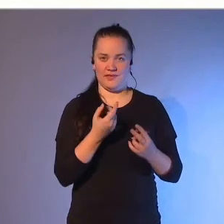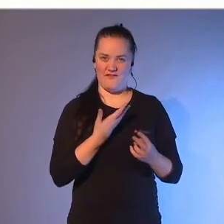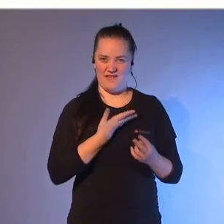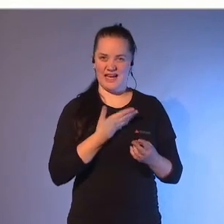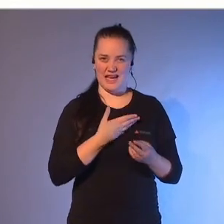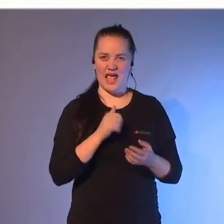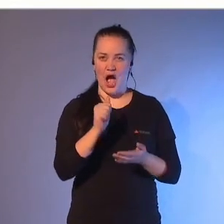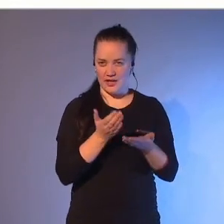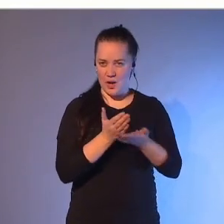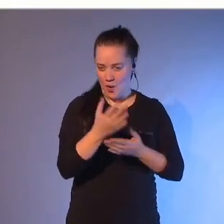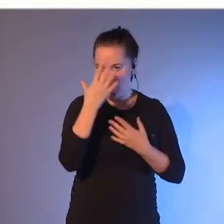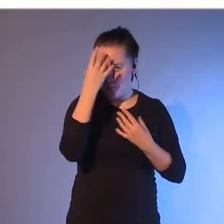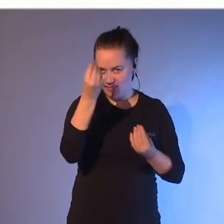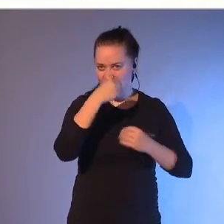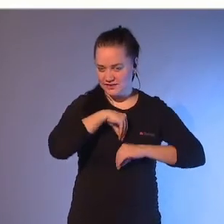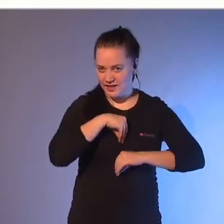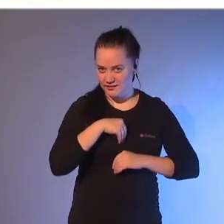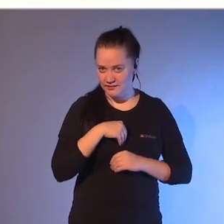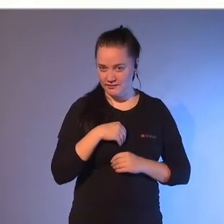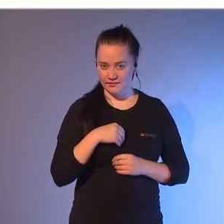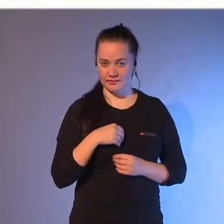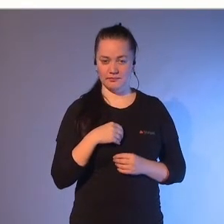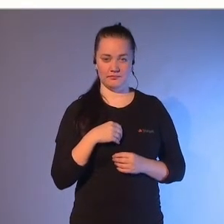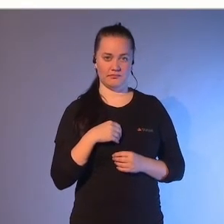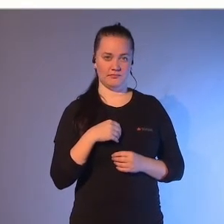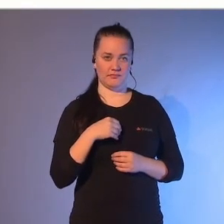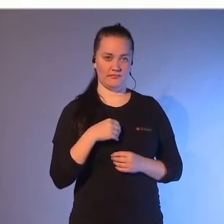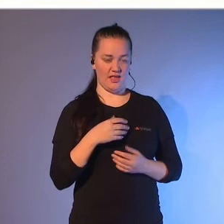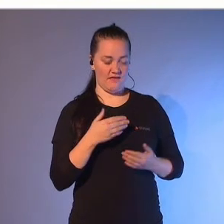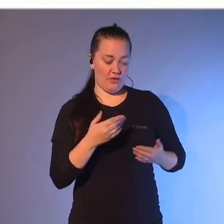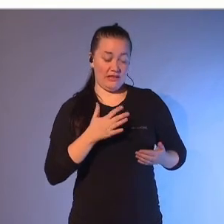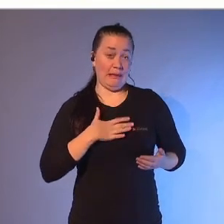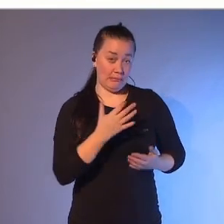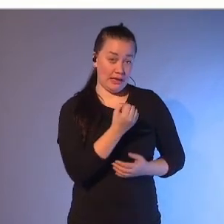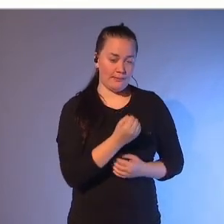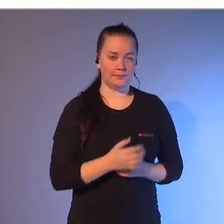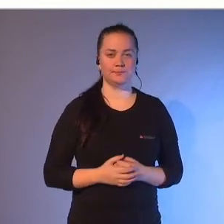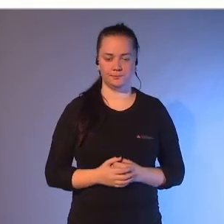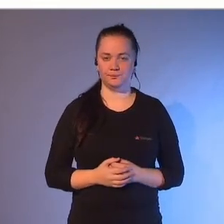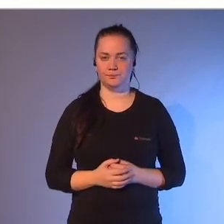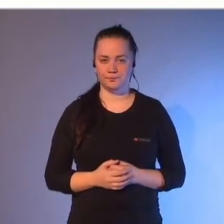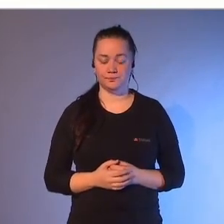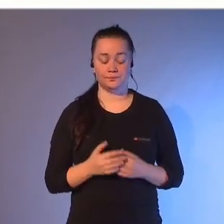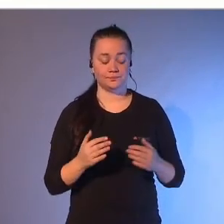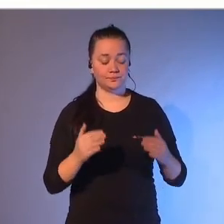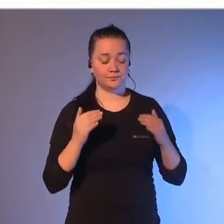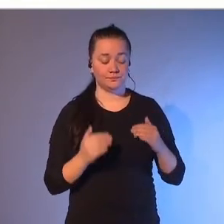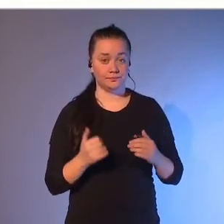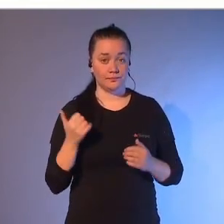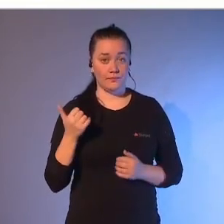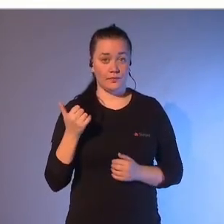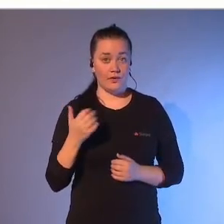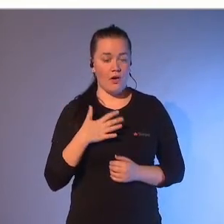analoge kompetanser ut fra mitt begrep. Så har vi jo det